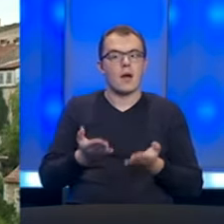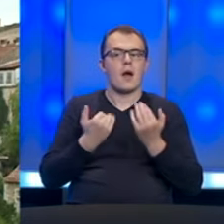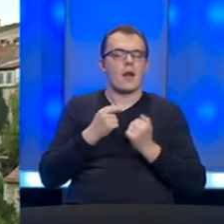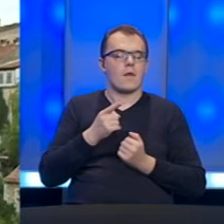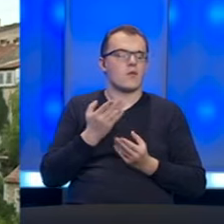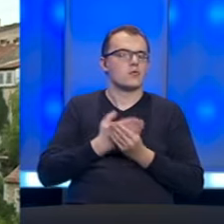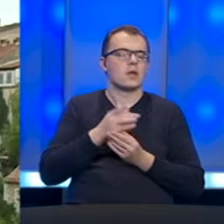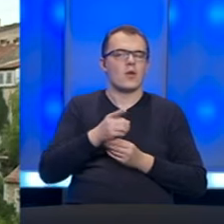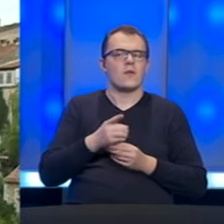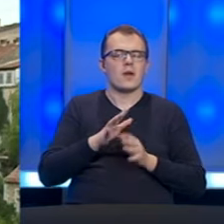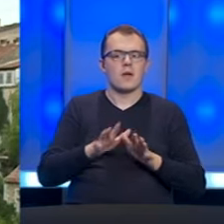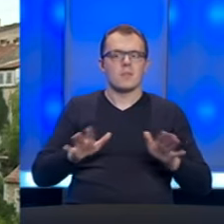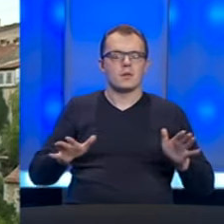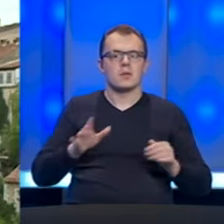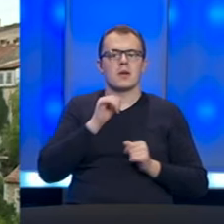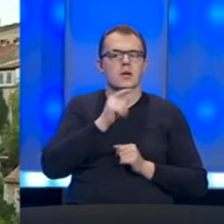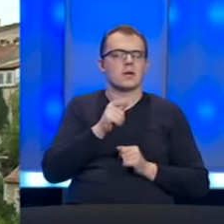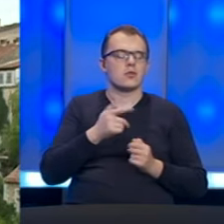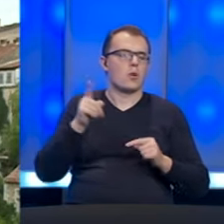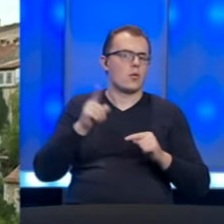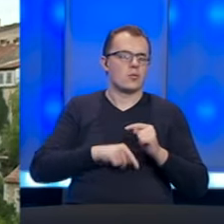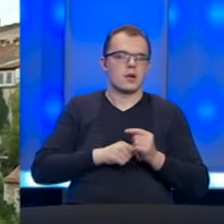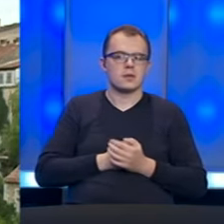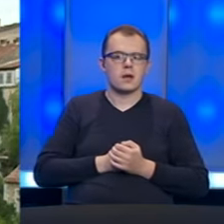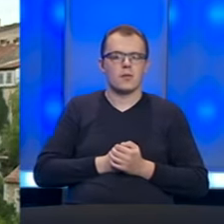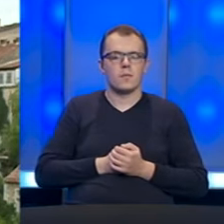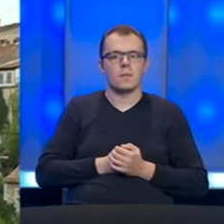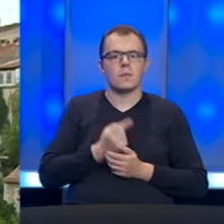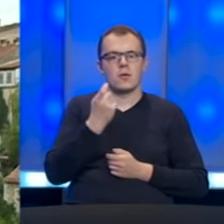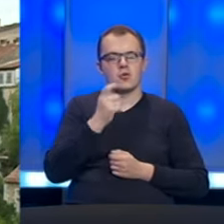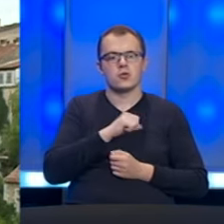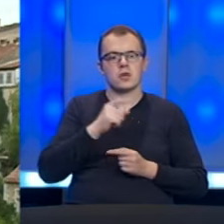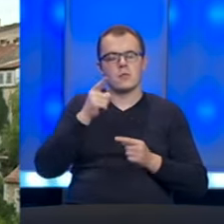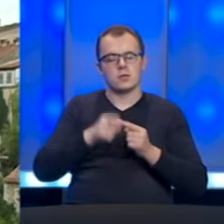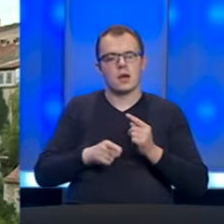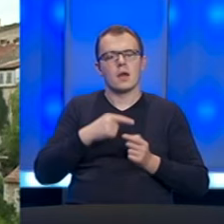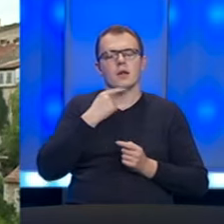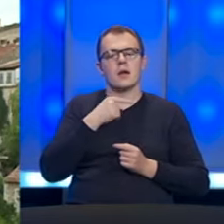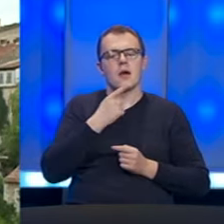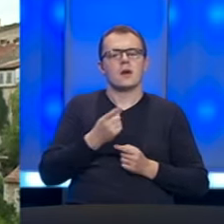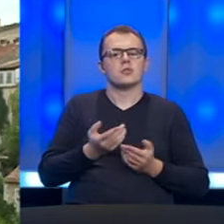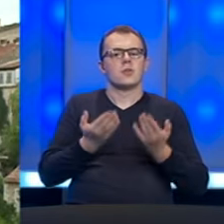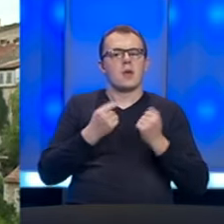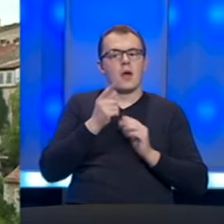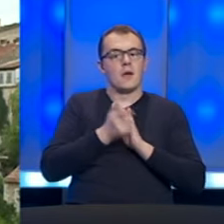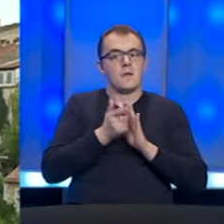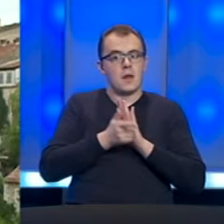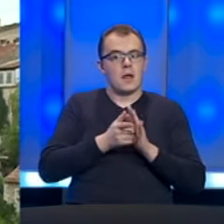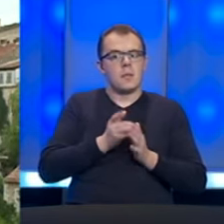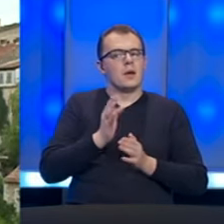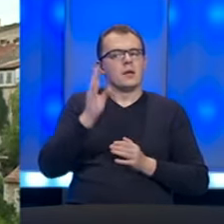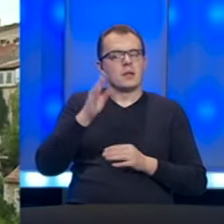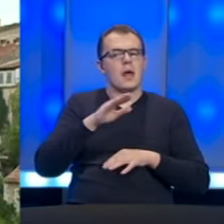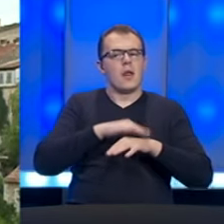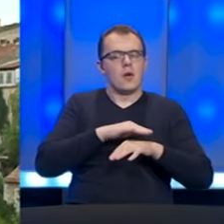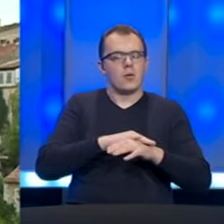ove pandemije koronavirusa, i to je otkazano. Još samo za kraj da kažem kažem da i vrijeme ide na